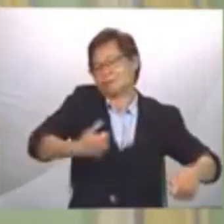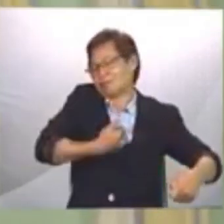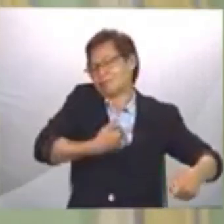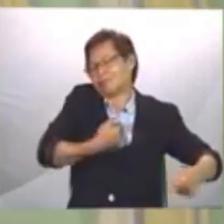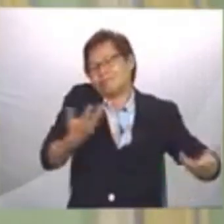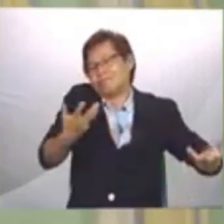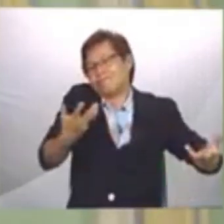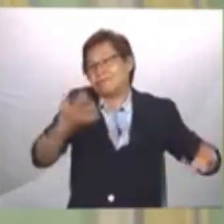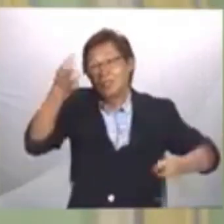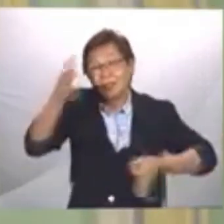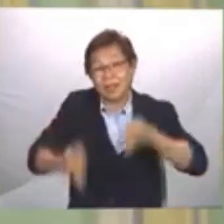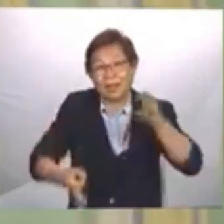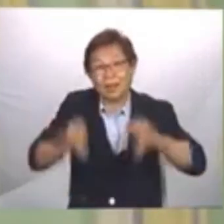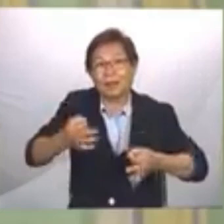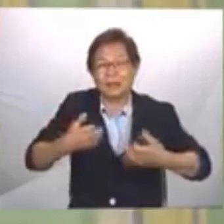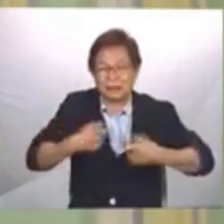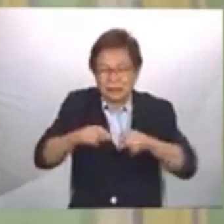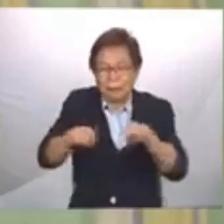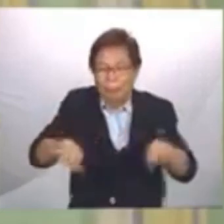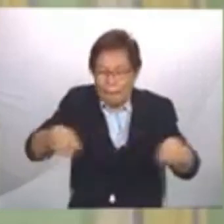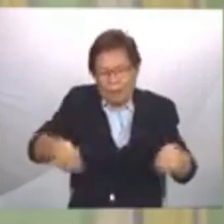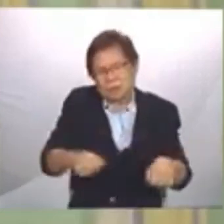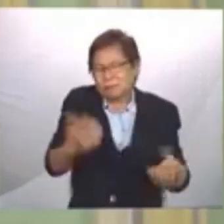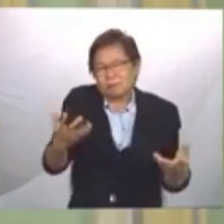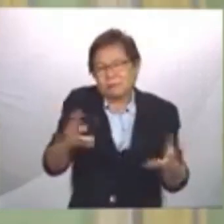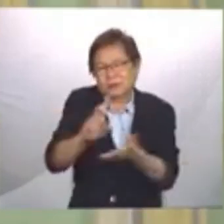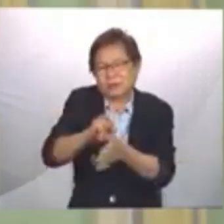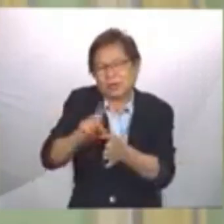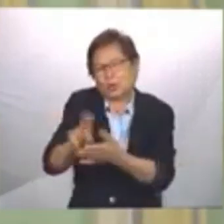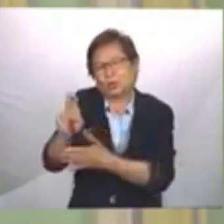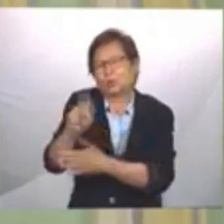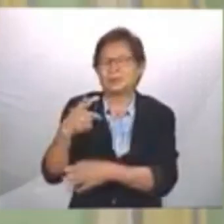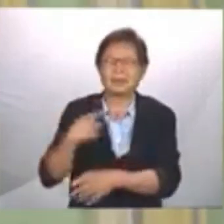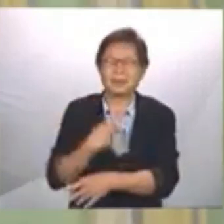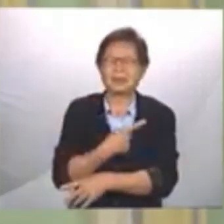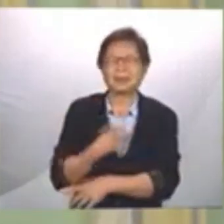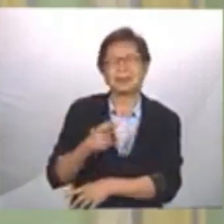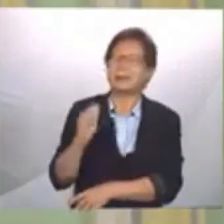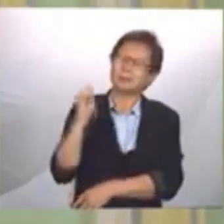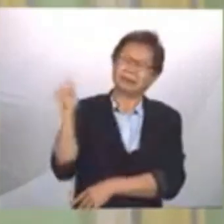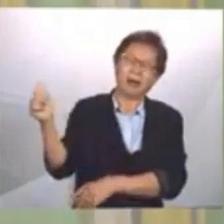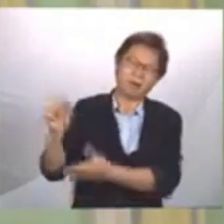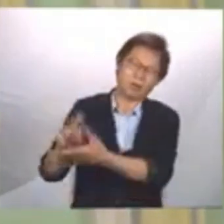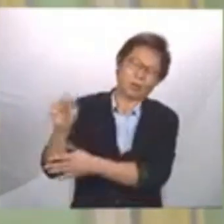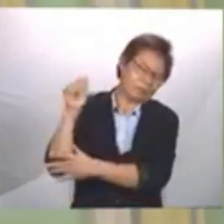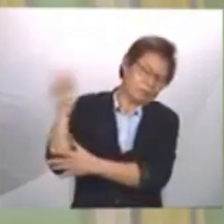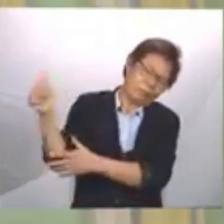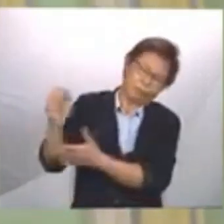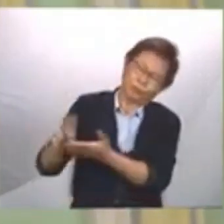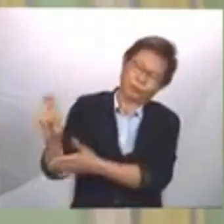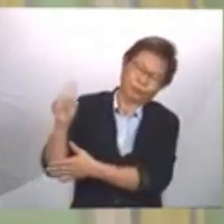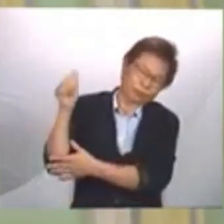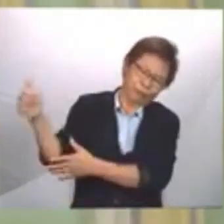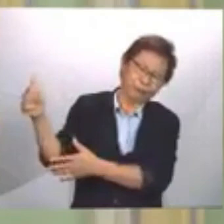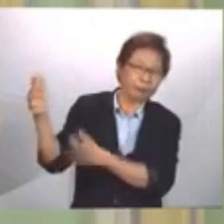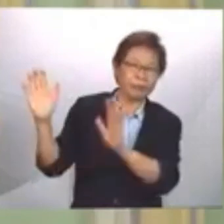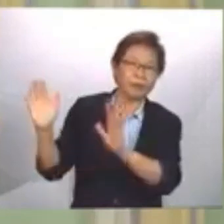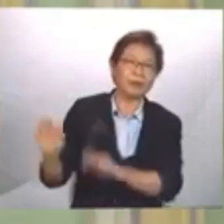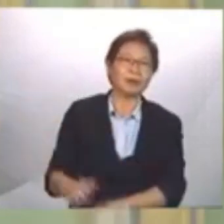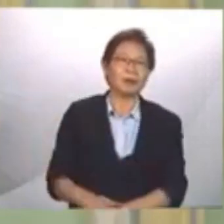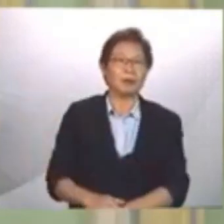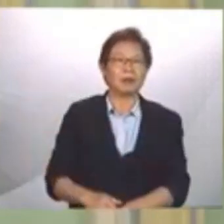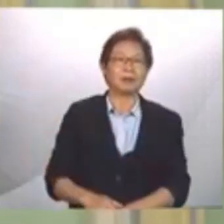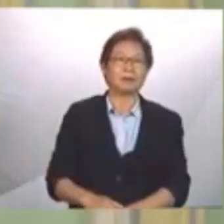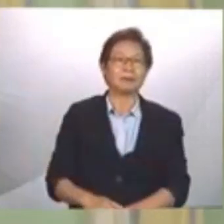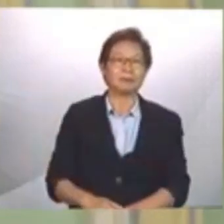ada tempat memasak dan sebagainya di industri itu, kita serah kepada industri. Ya, kita serah pada. Pelaksanaan kita